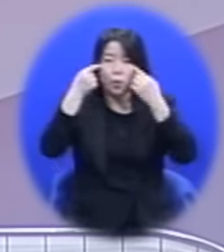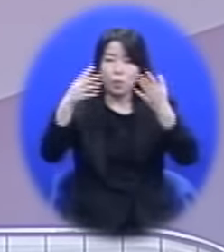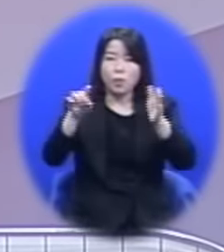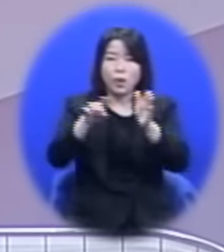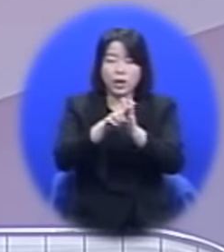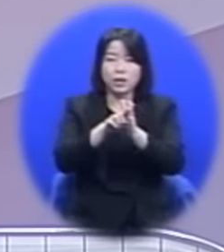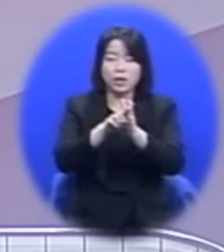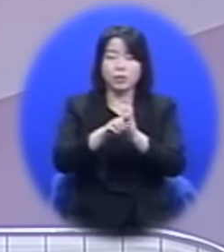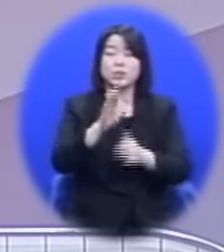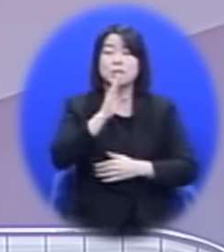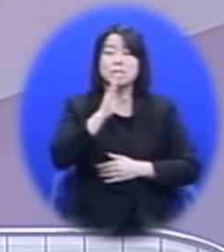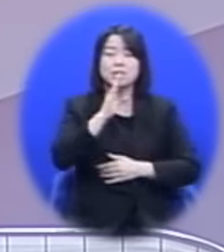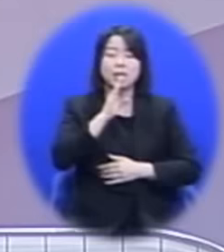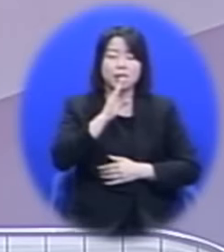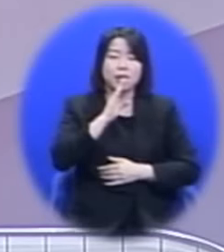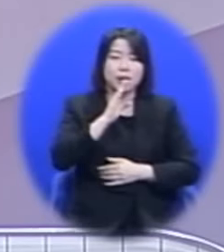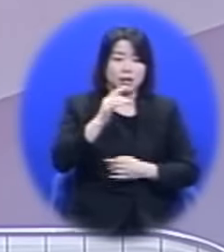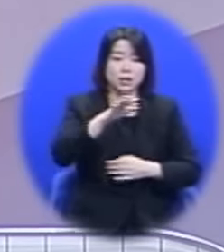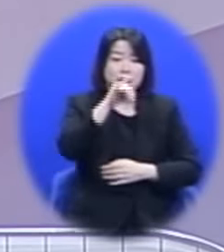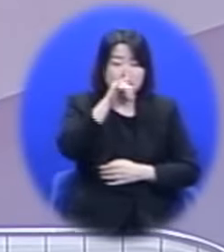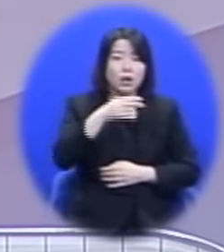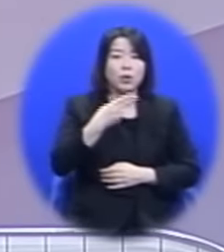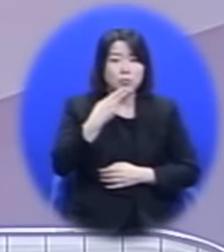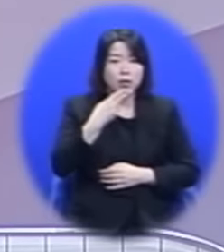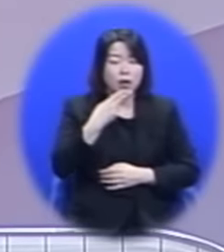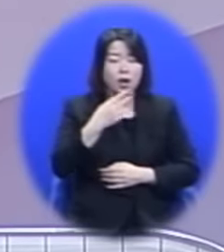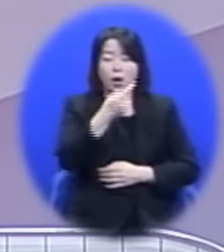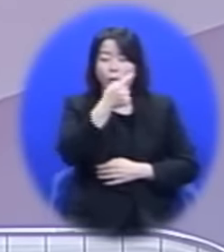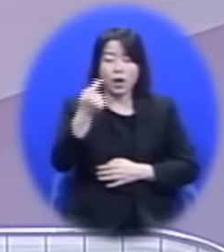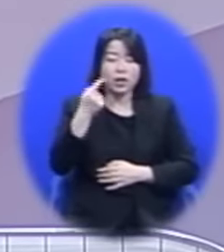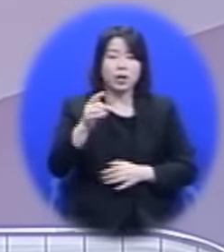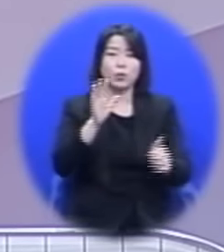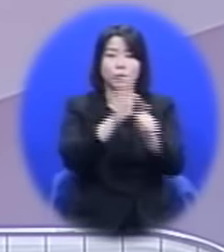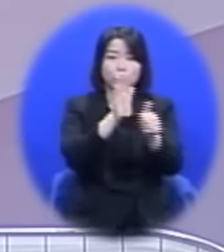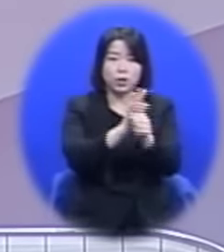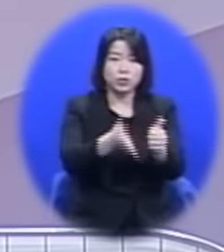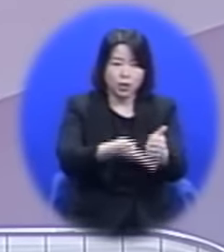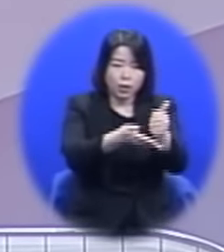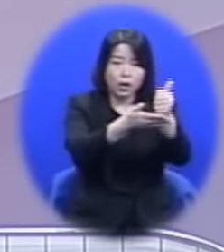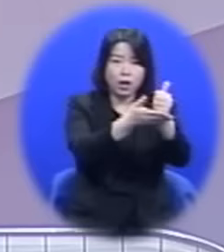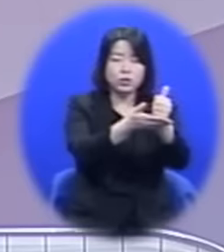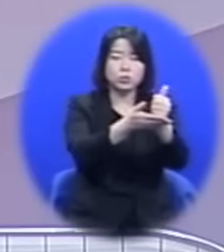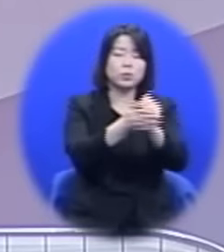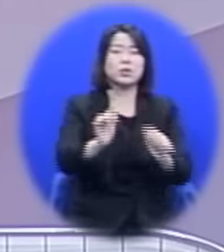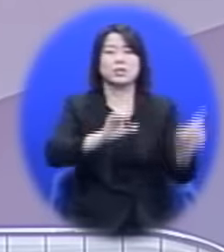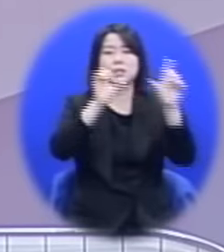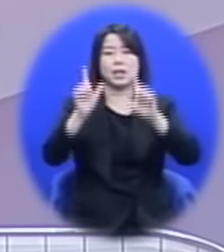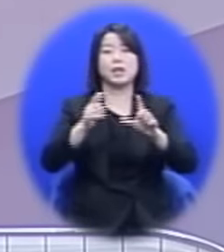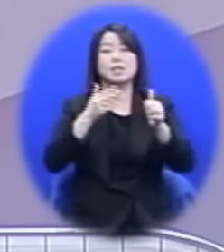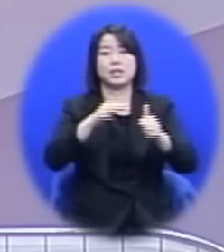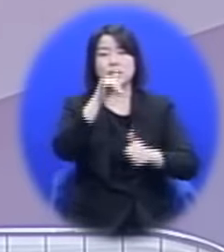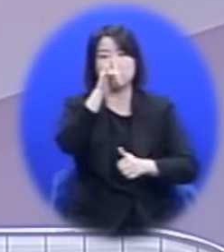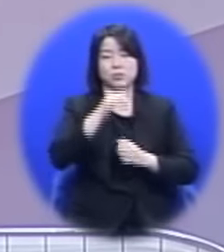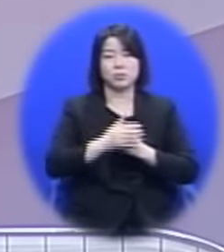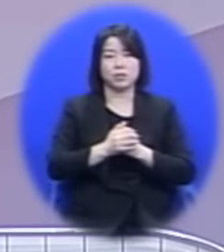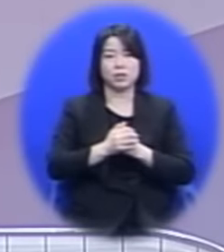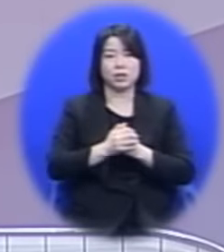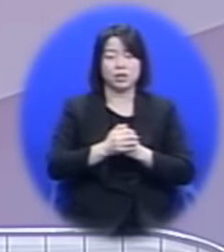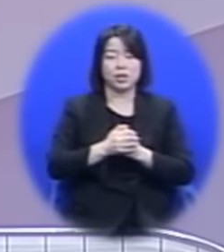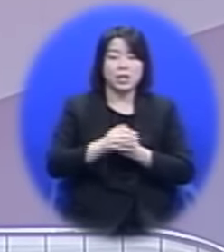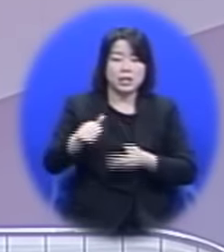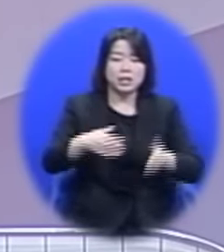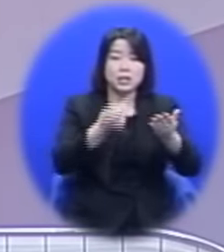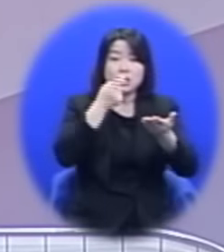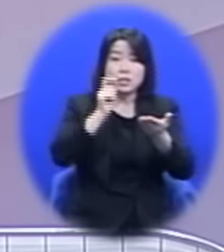시온에 대로가 있는지를 서로 확인하고 격려하고 도와주고 살자는 거예요. 여러분, 길이 쉽지 않은